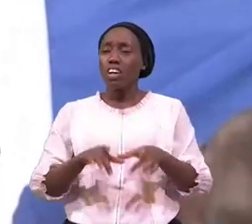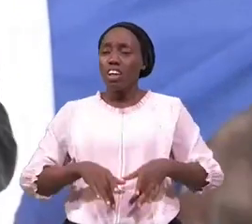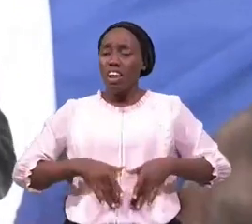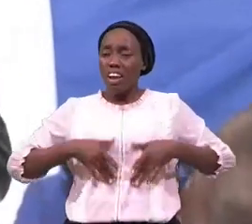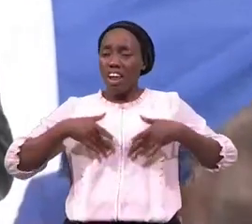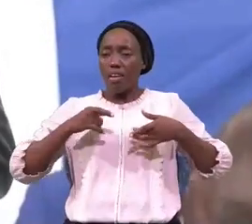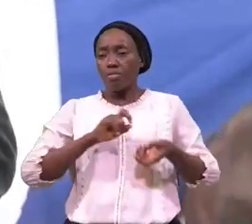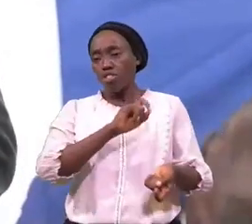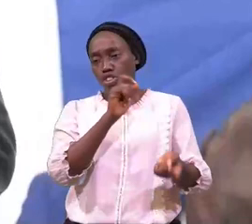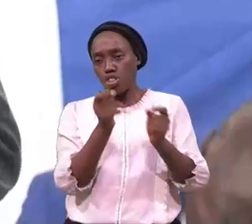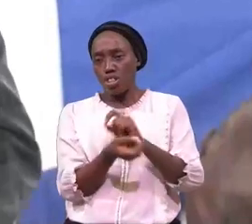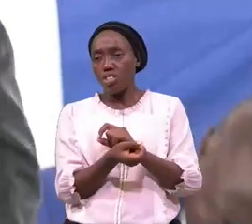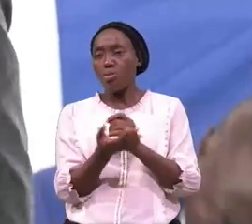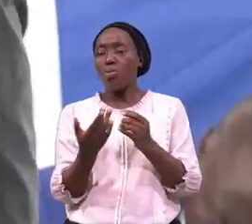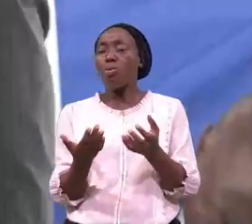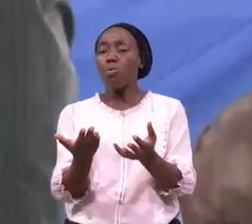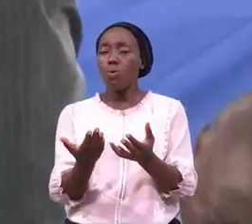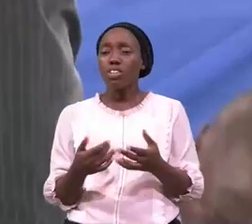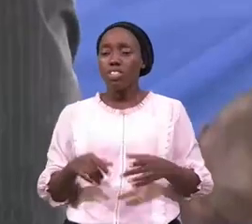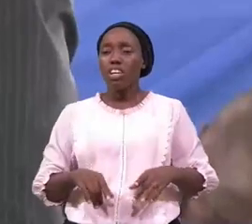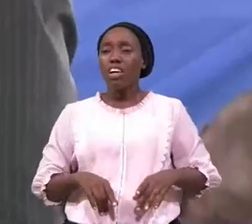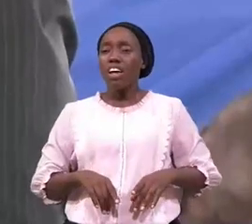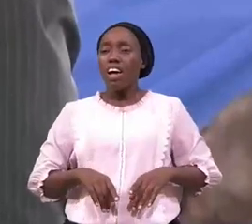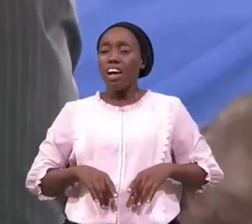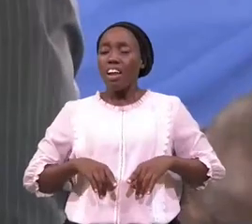transformée. Il veut que la vie soit changée.